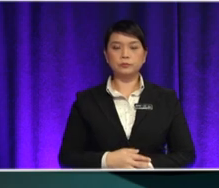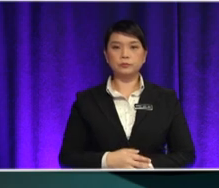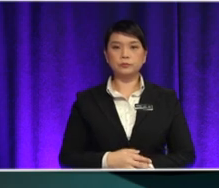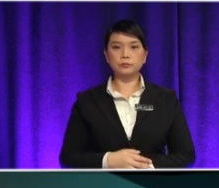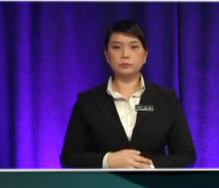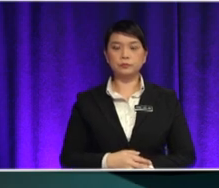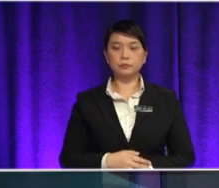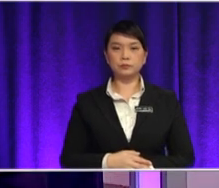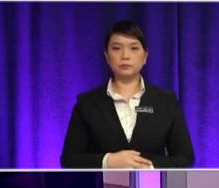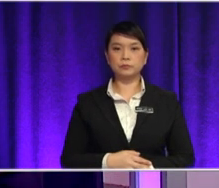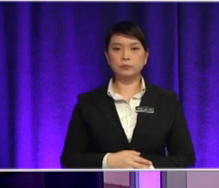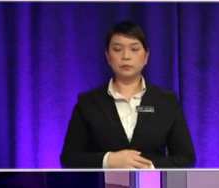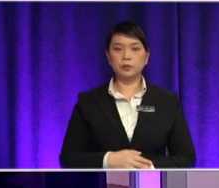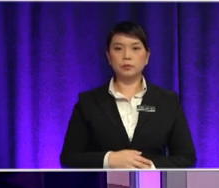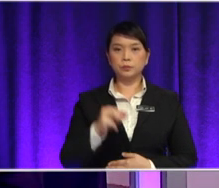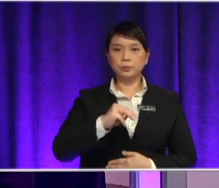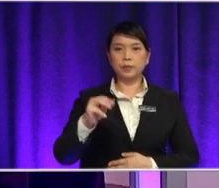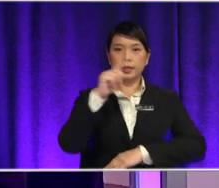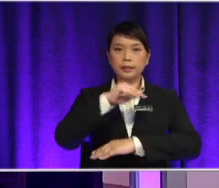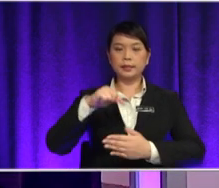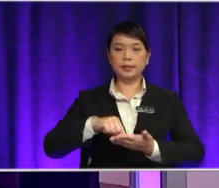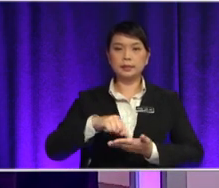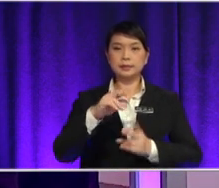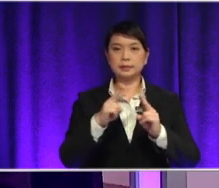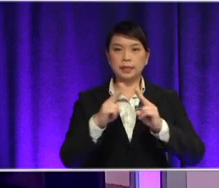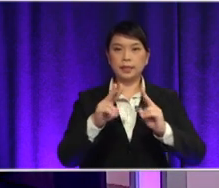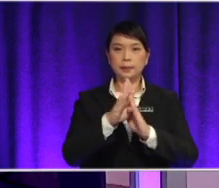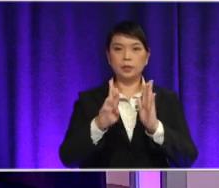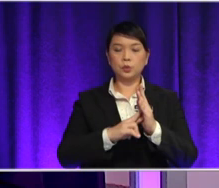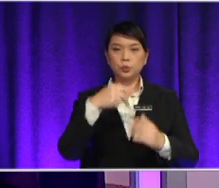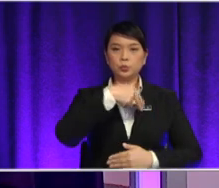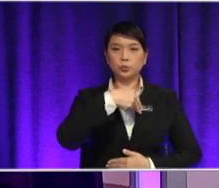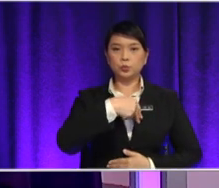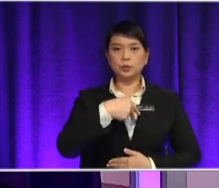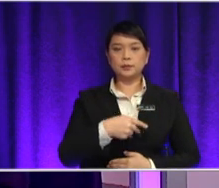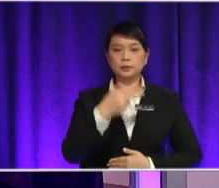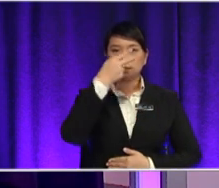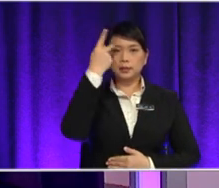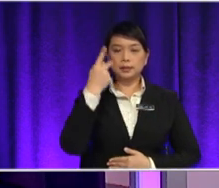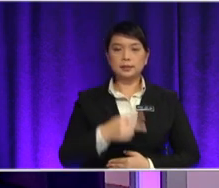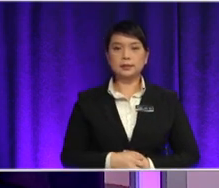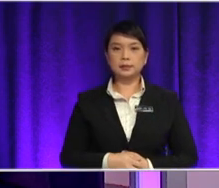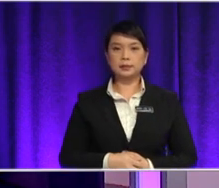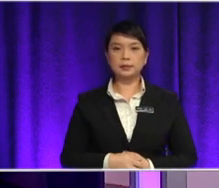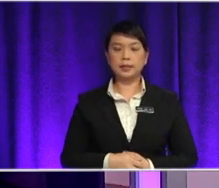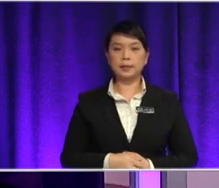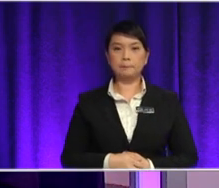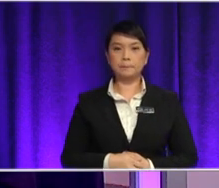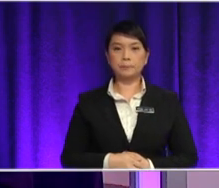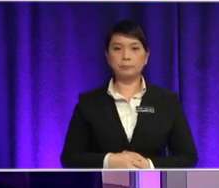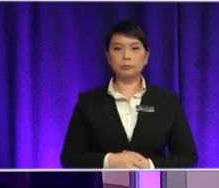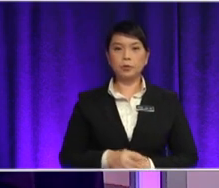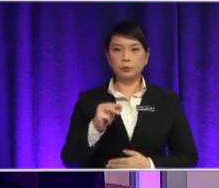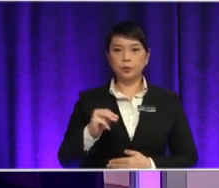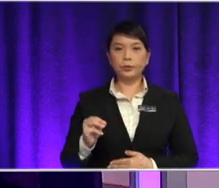hari ini adalah sangat beruntung sebab kita apabila kita mengikuti kelas kita hari ini Nisa, secara tidak langsung murid